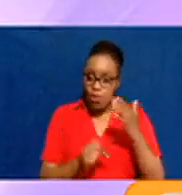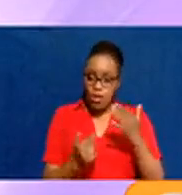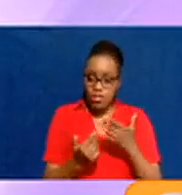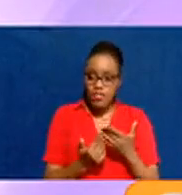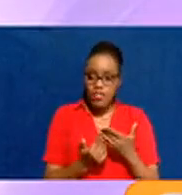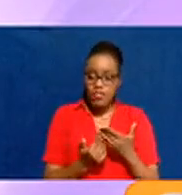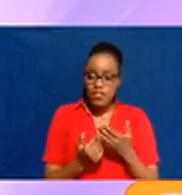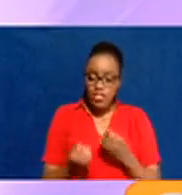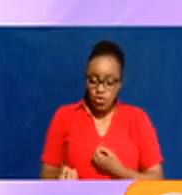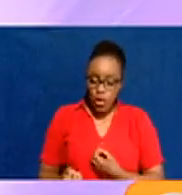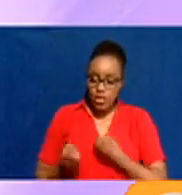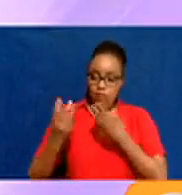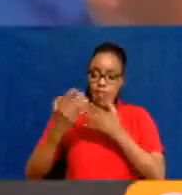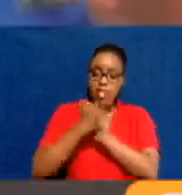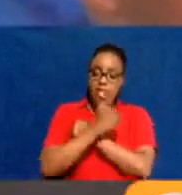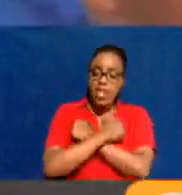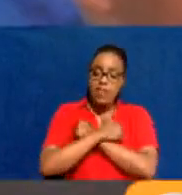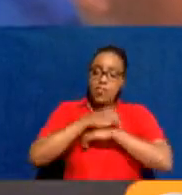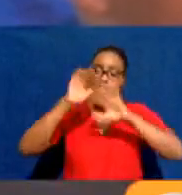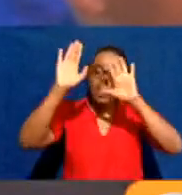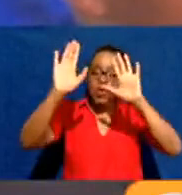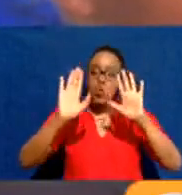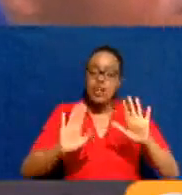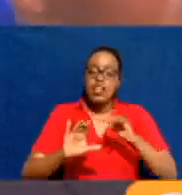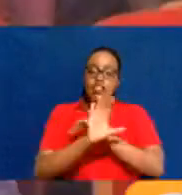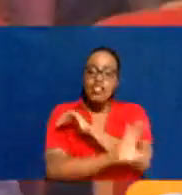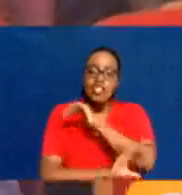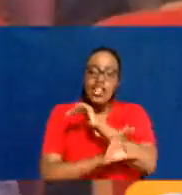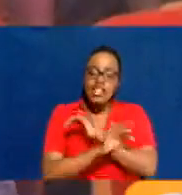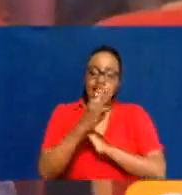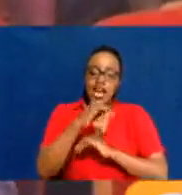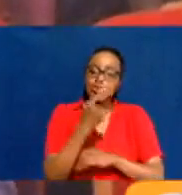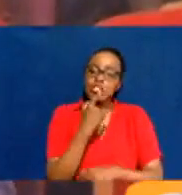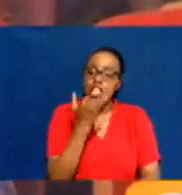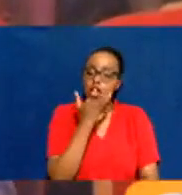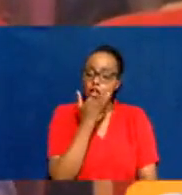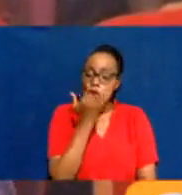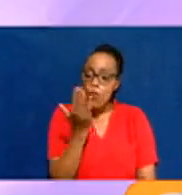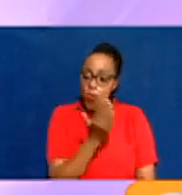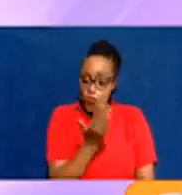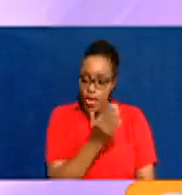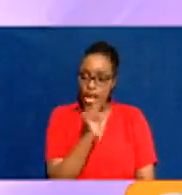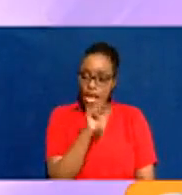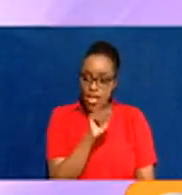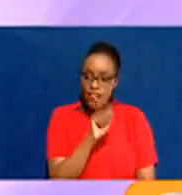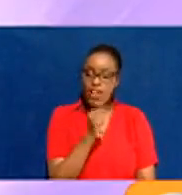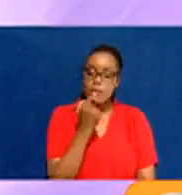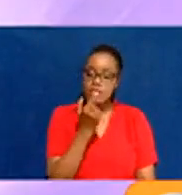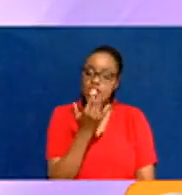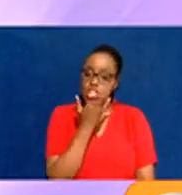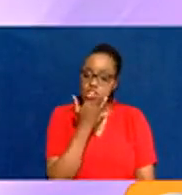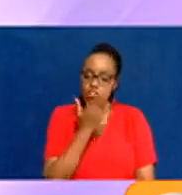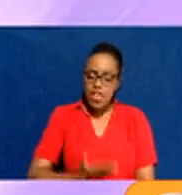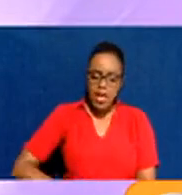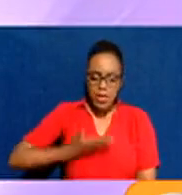expressing our love for this wonderful nation. Tutawakosoa. Eh, wakati mwingine tuwakosoe,